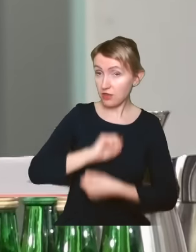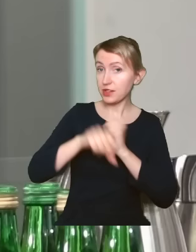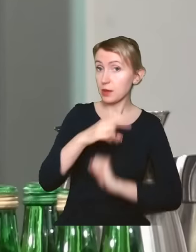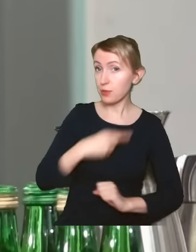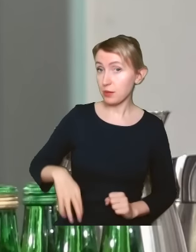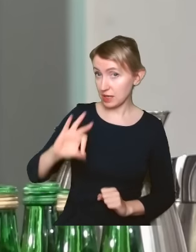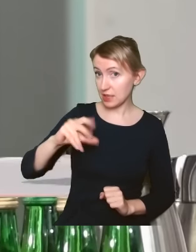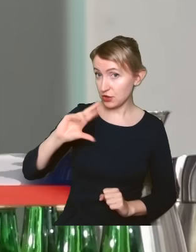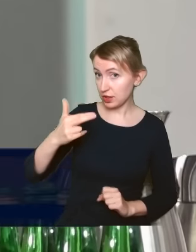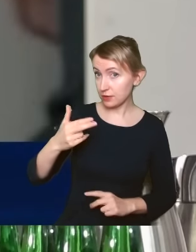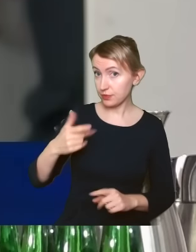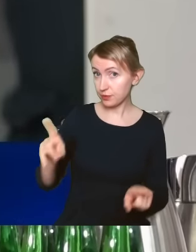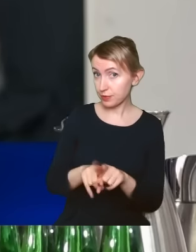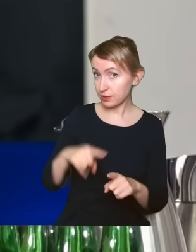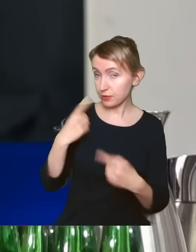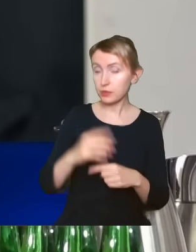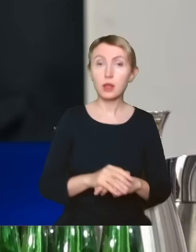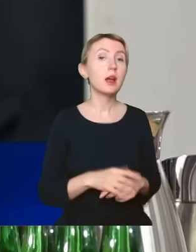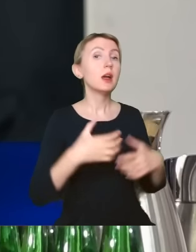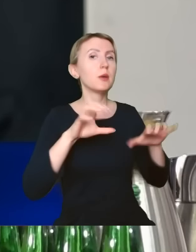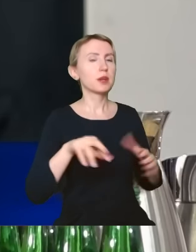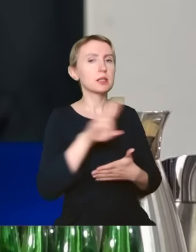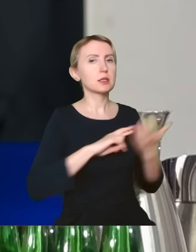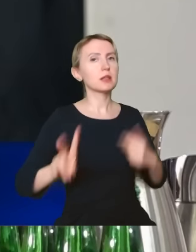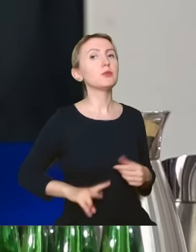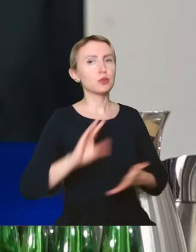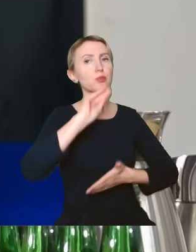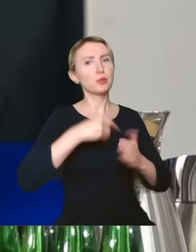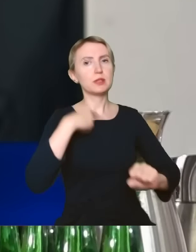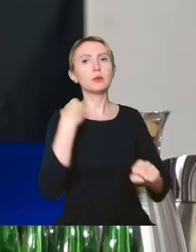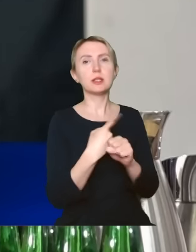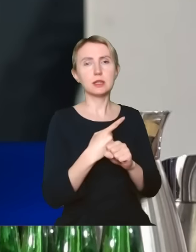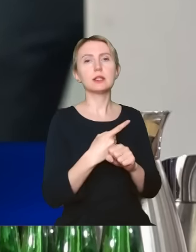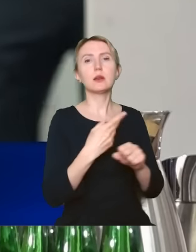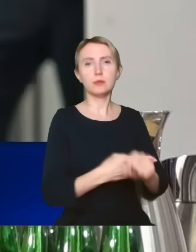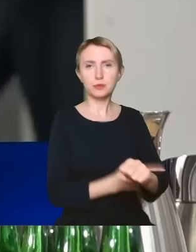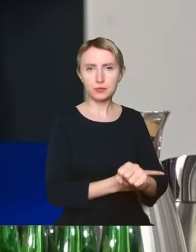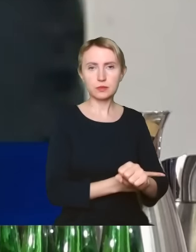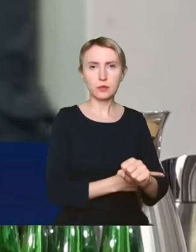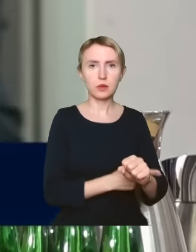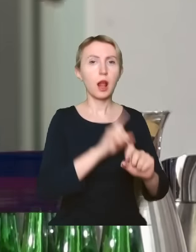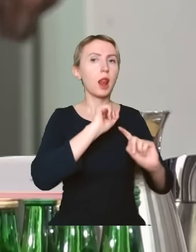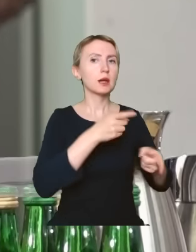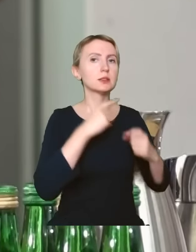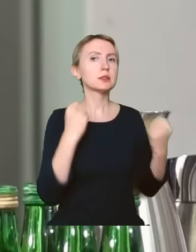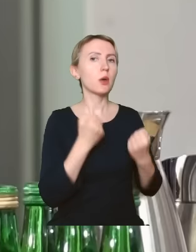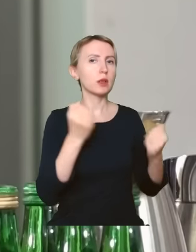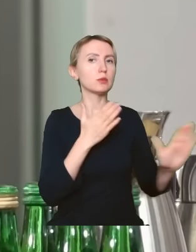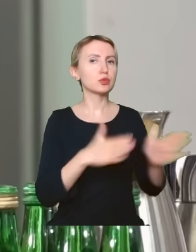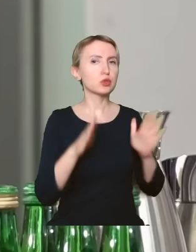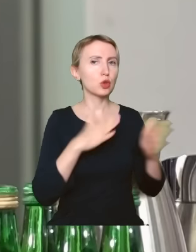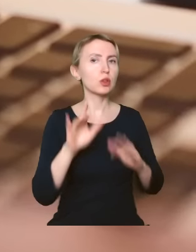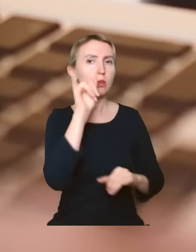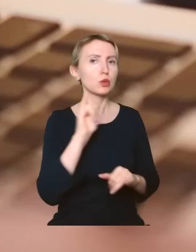Sasin? Prezes Rady Ministrów podpisał decyzję administracyjną zlecającą działania przygotowawcze Poczcie